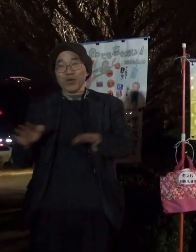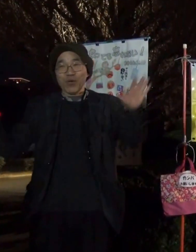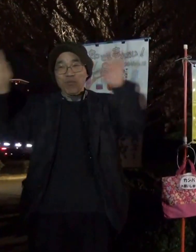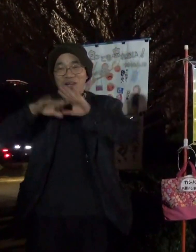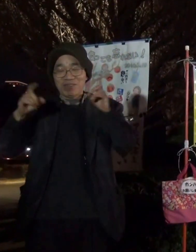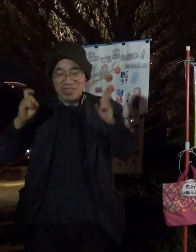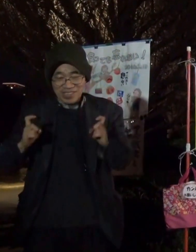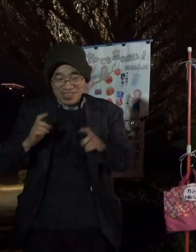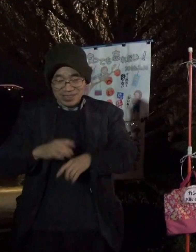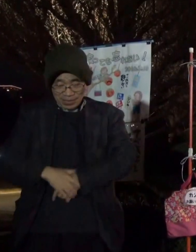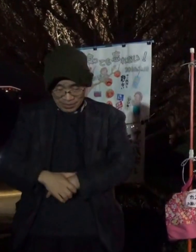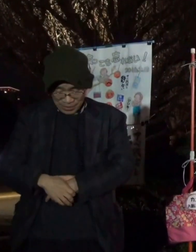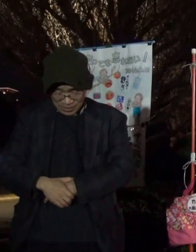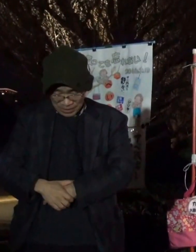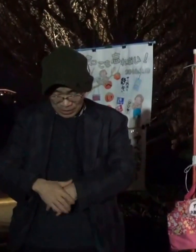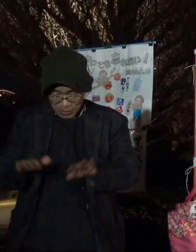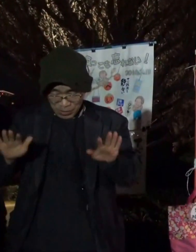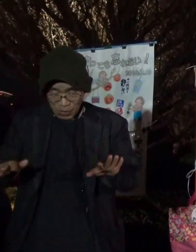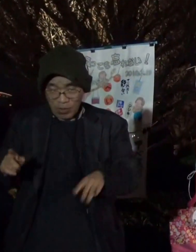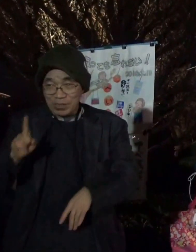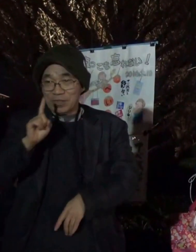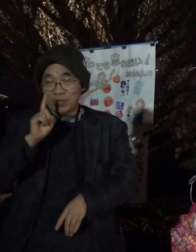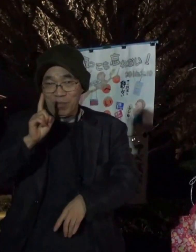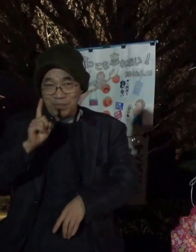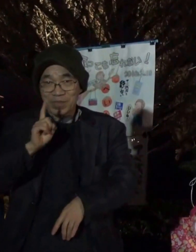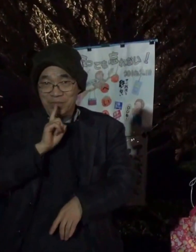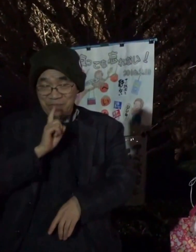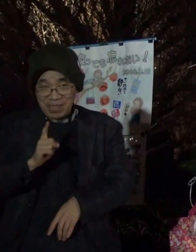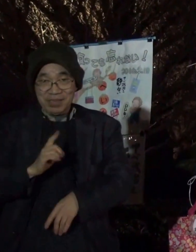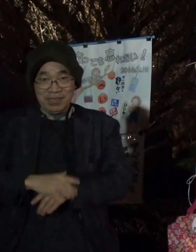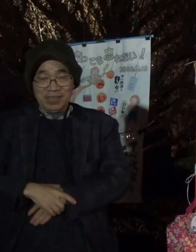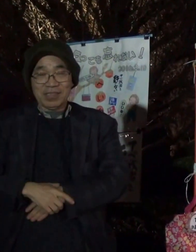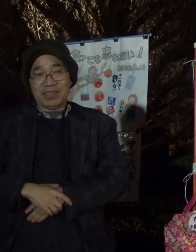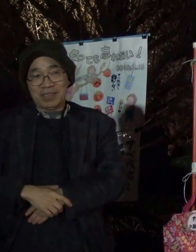ばんは。今日は一言だけ言わせてください。